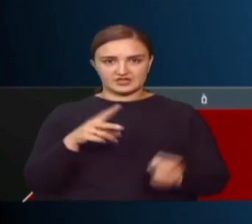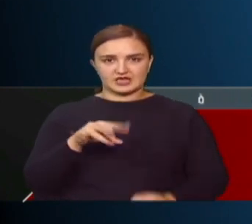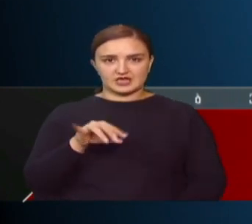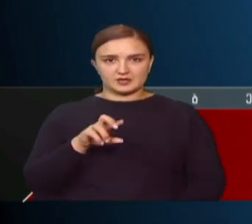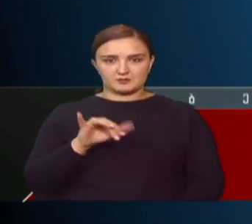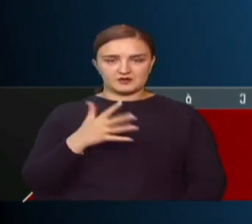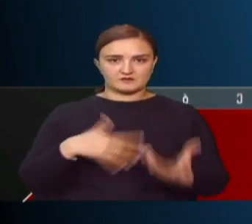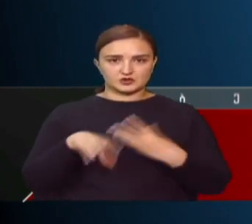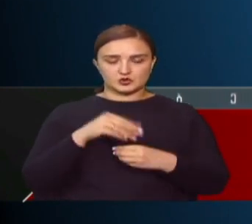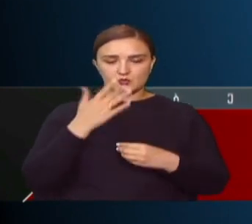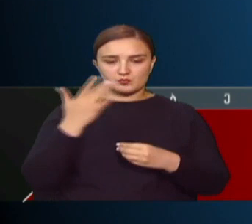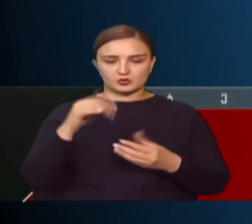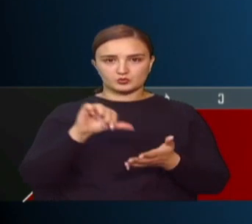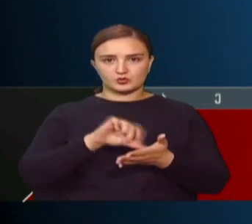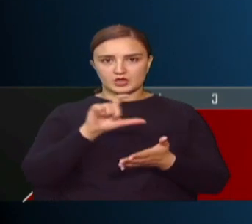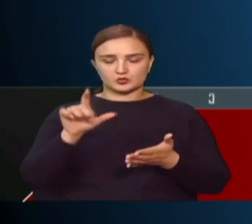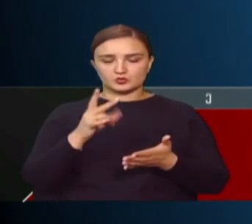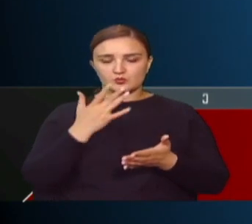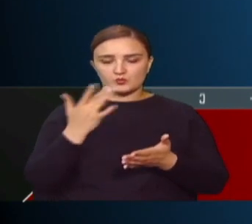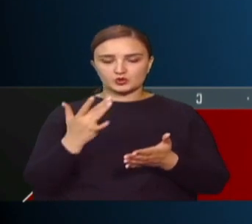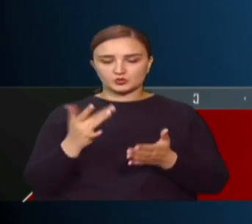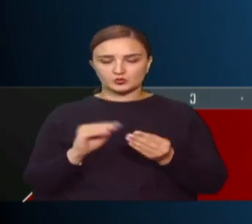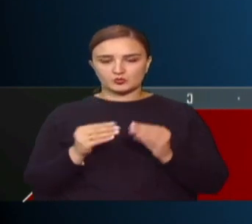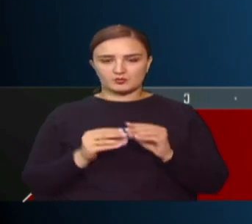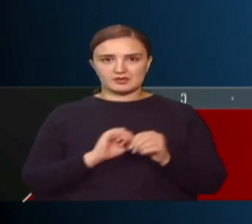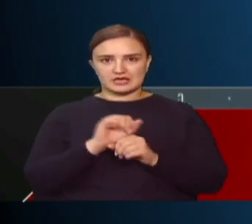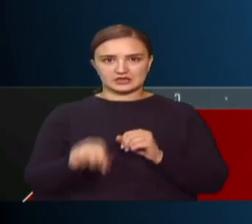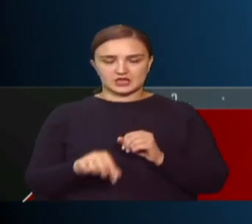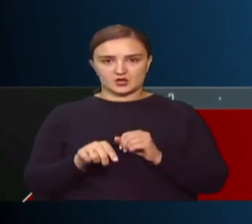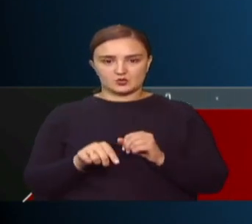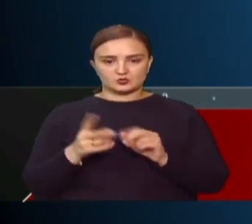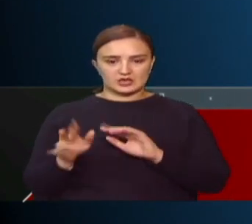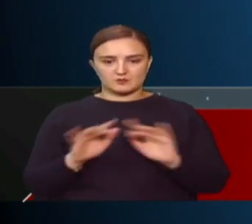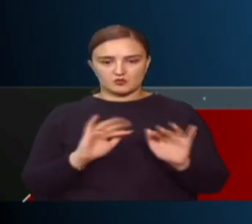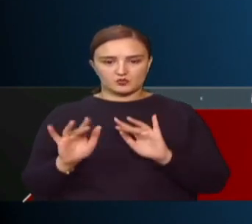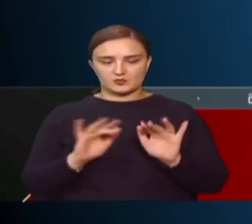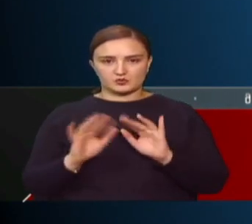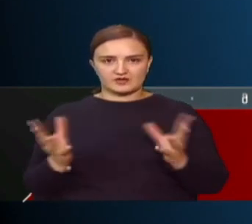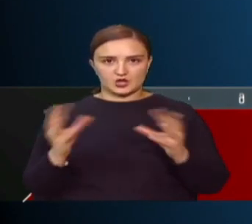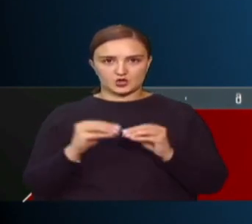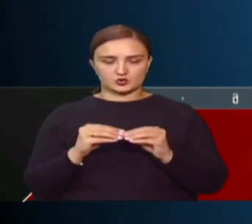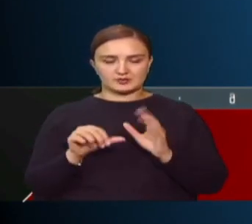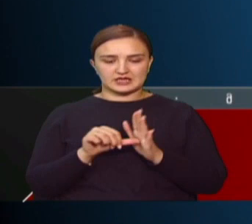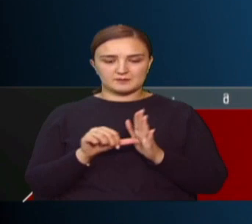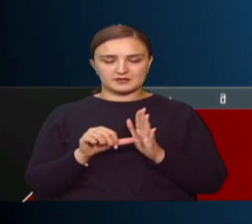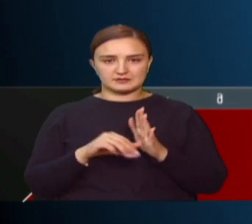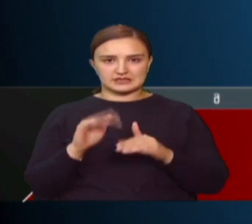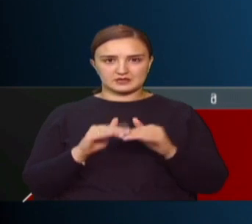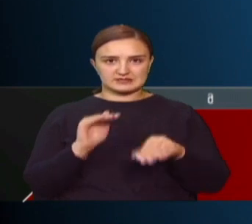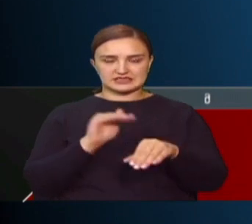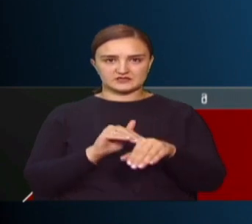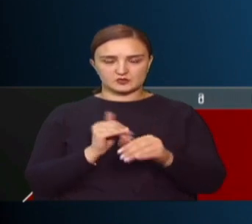ყველა პოლიტიკურ აქტორს, გადალახონ პოლიტიკური ჩიხი და განხეთქილება და იმოქმედონ ერთობლივად დახმარების